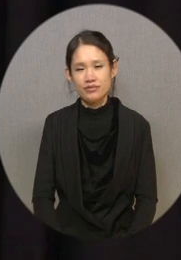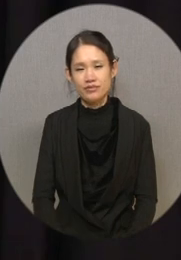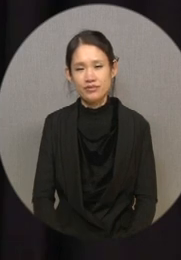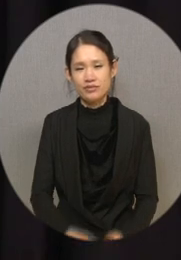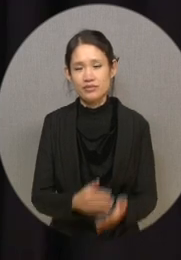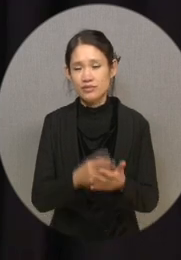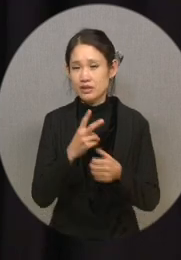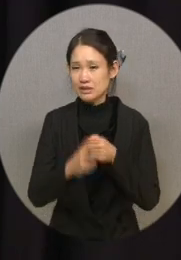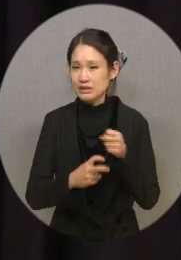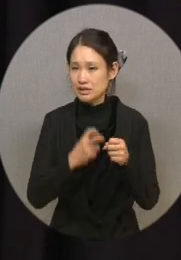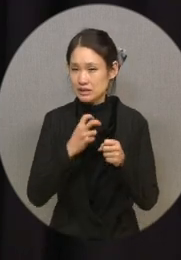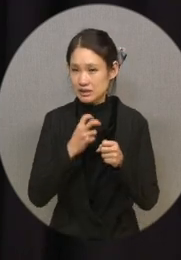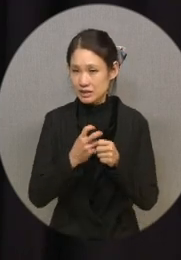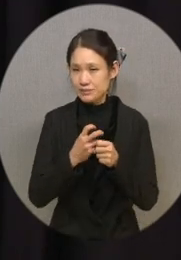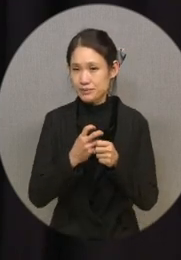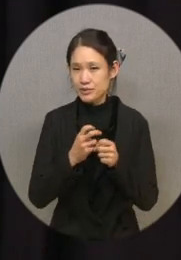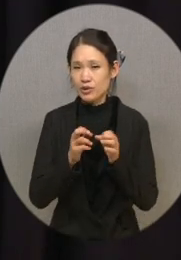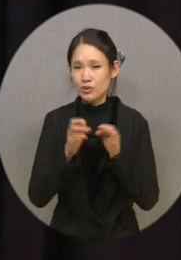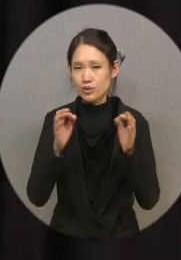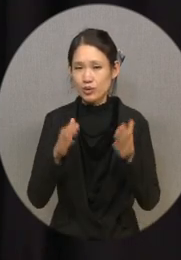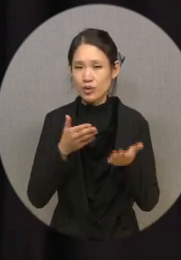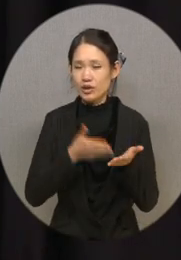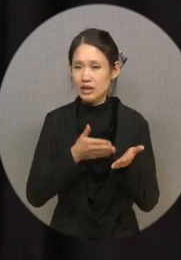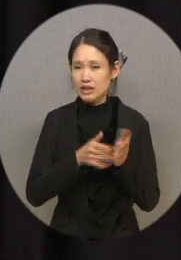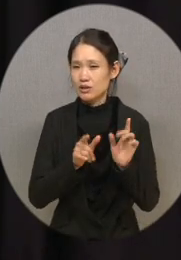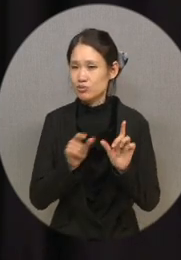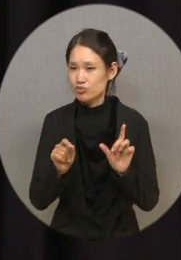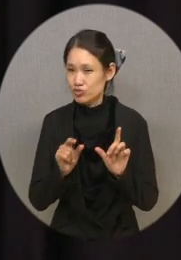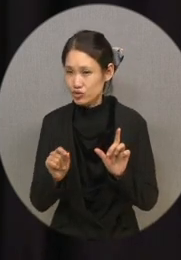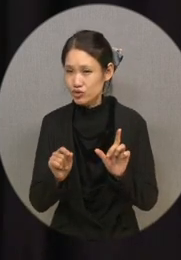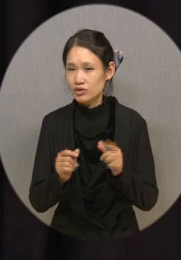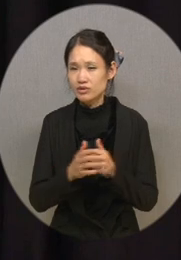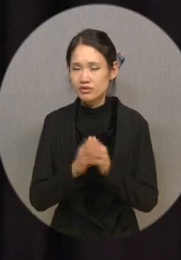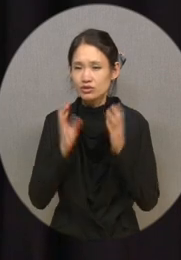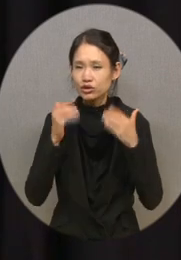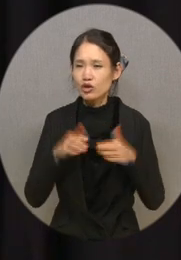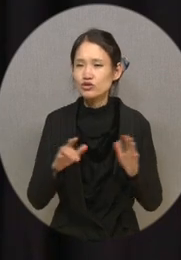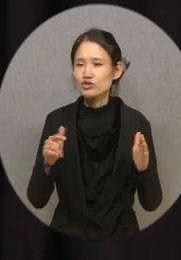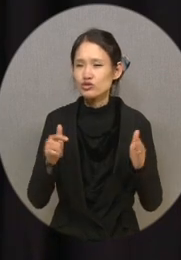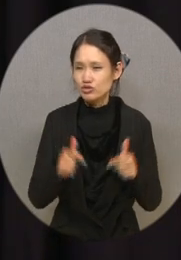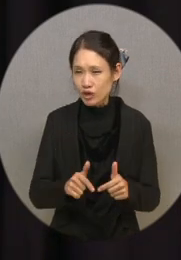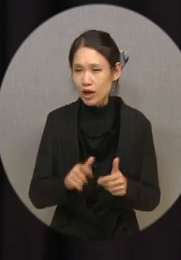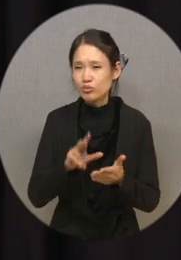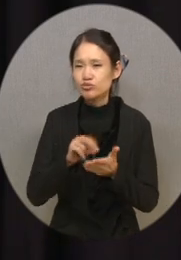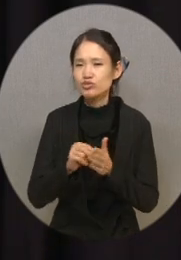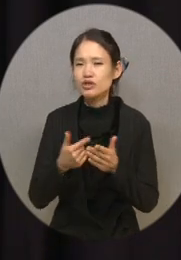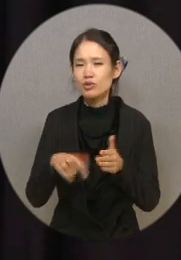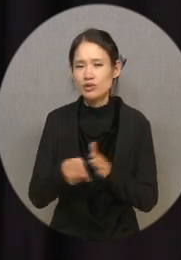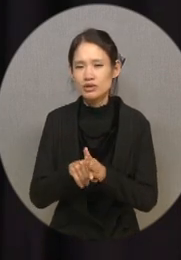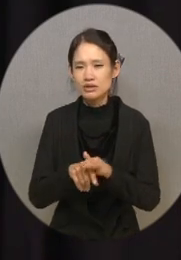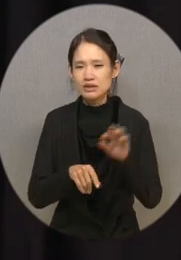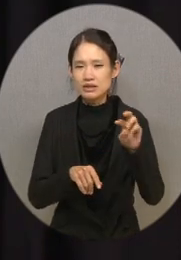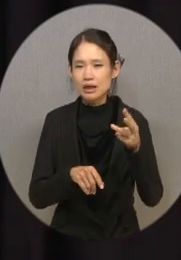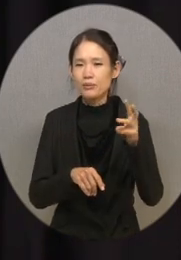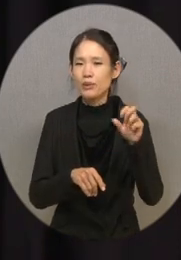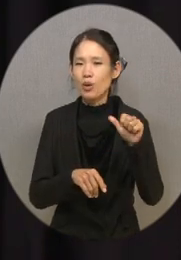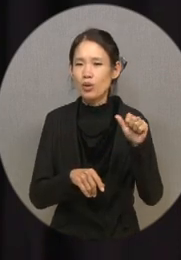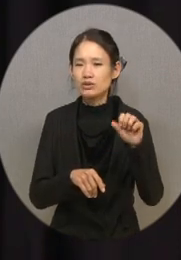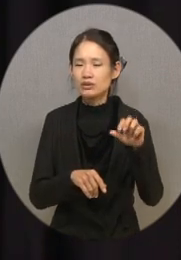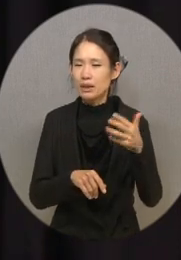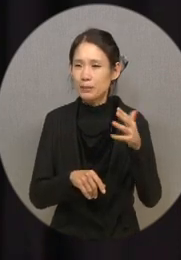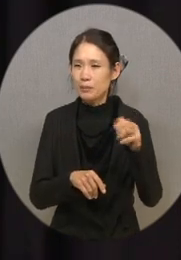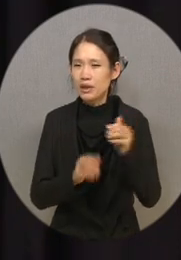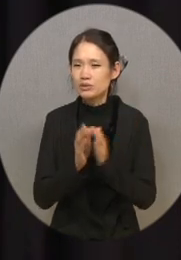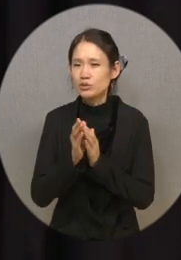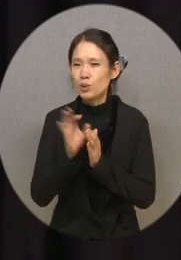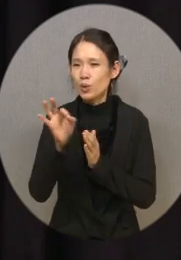지금 20년간 뭐 일부 보도에 따라서는 저출산 문제 해결하려고 350조를 썼다. 또